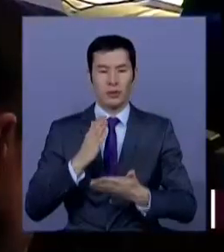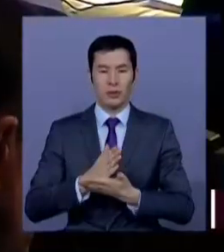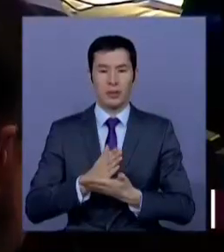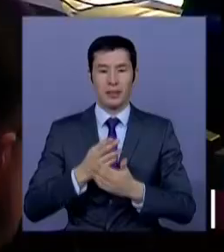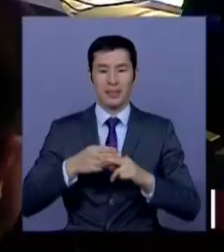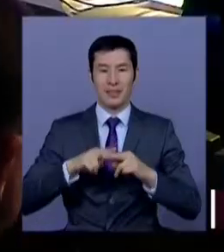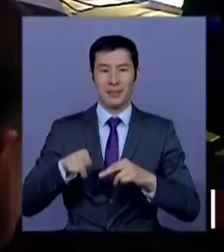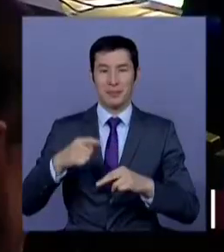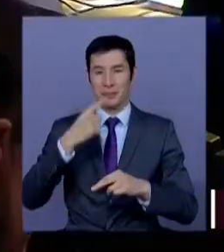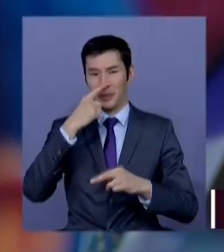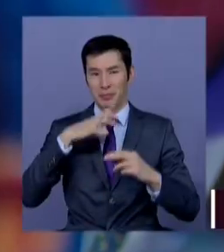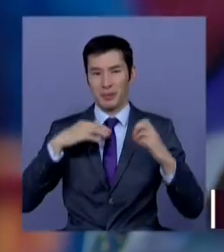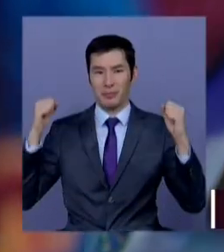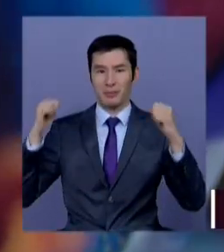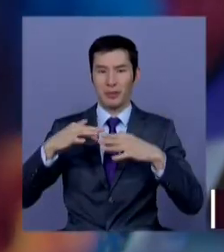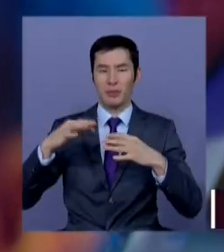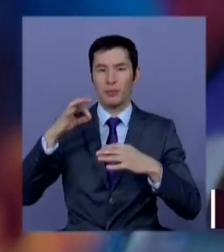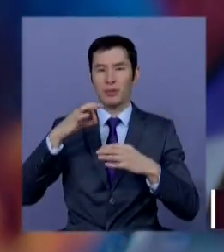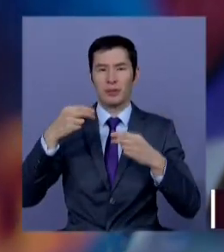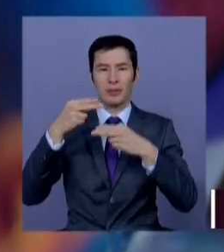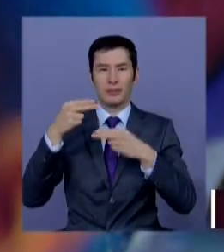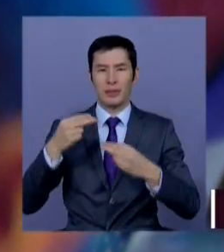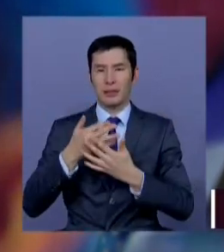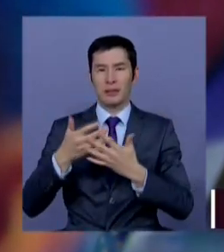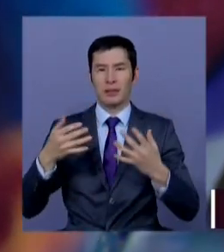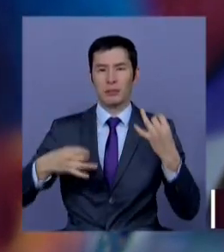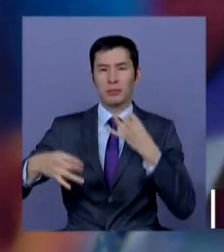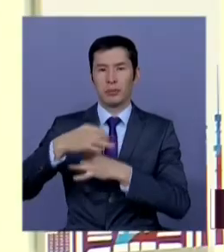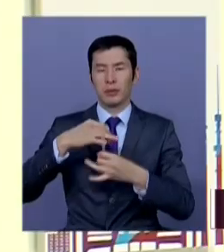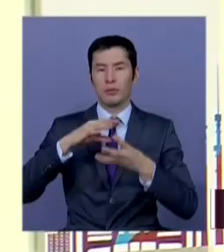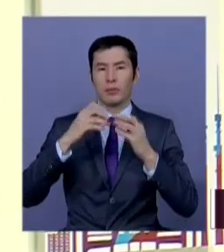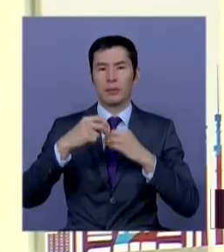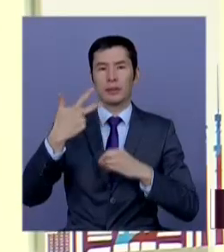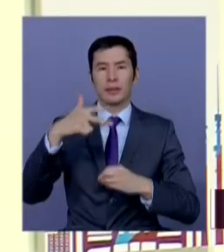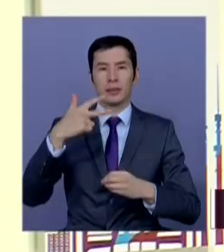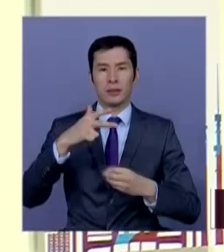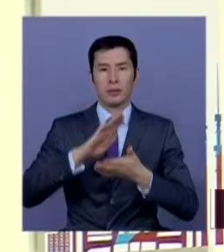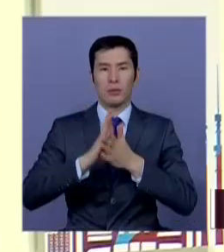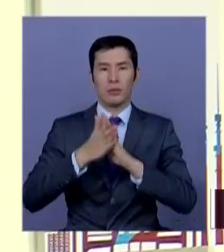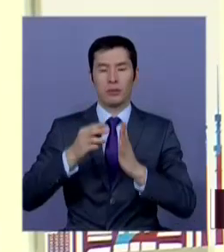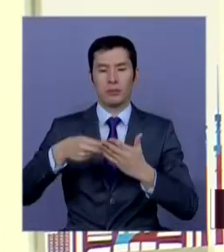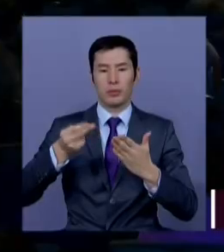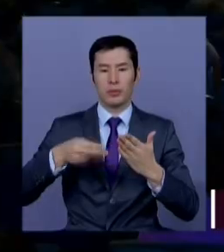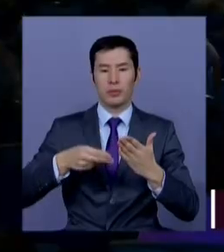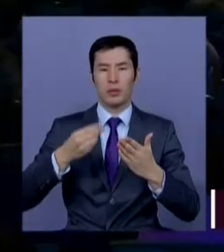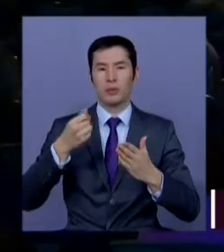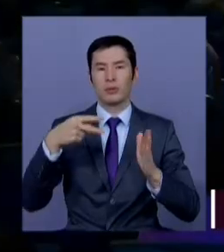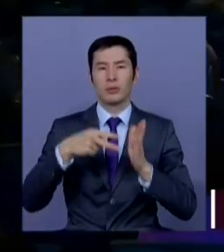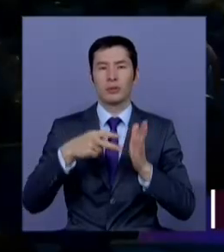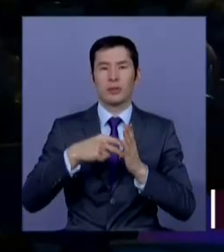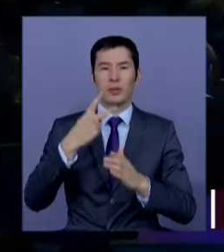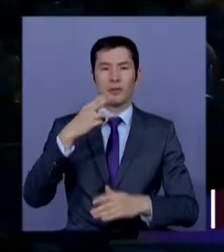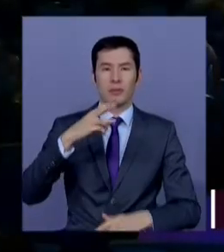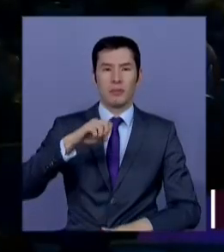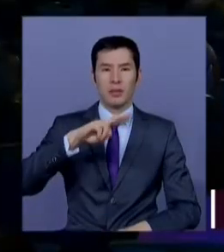Биылғы форумда инвесторлармен түрлі саланы қамтитын 30-дан астам жобаға қол қойылды. Олардың жалпығыны 2 миллиард ақш долларынан